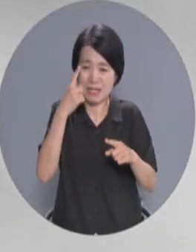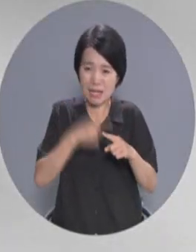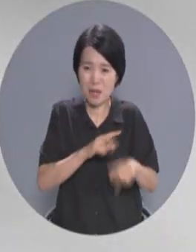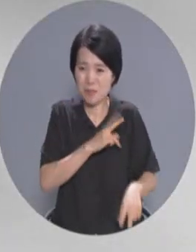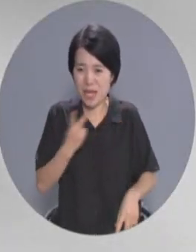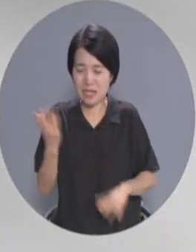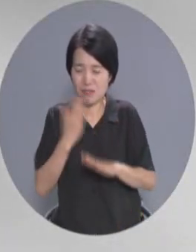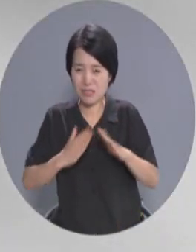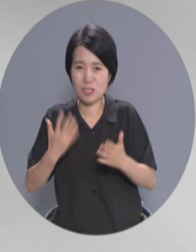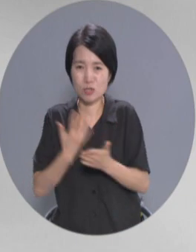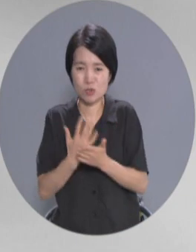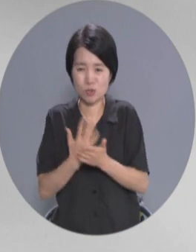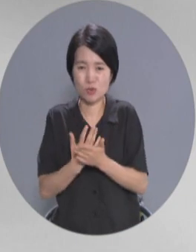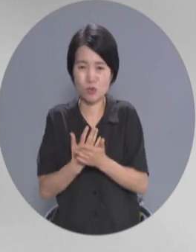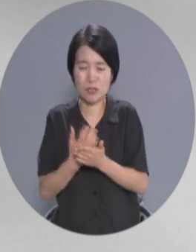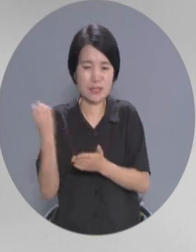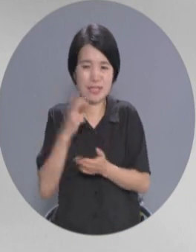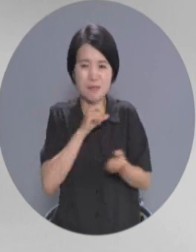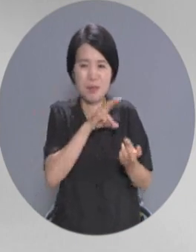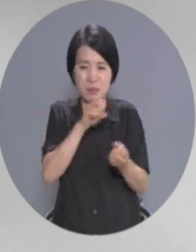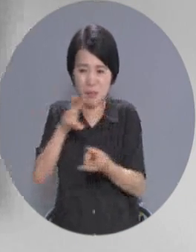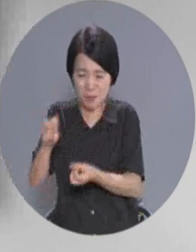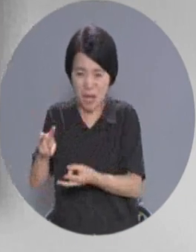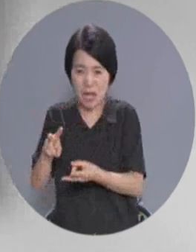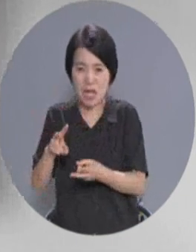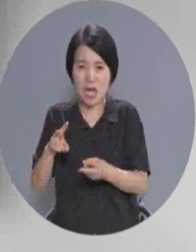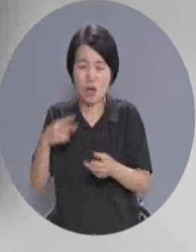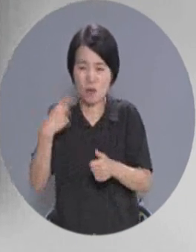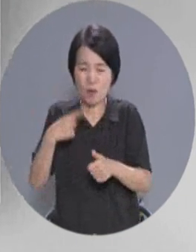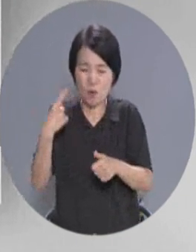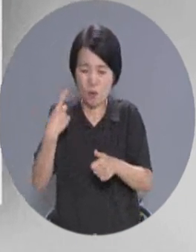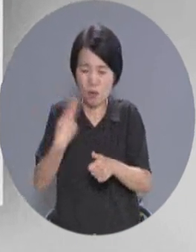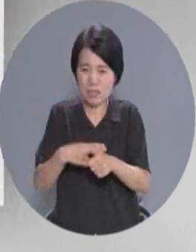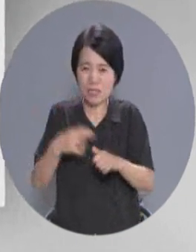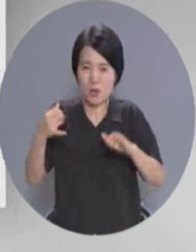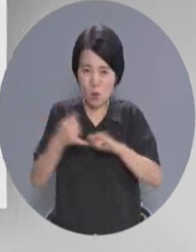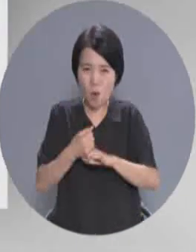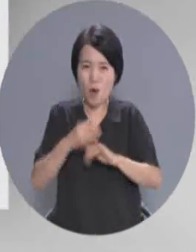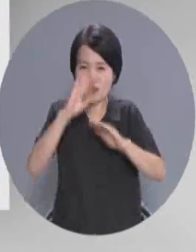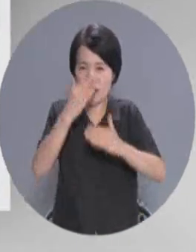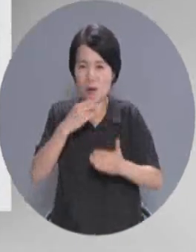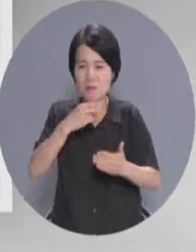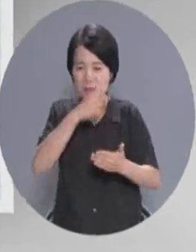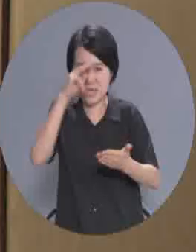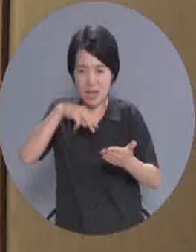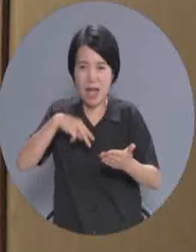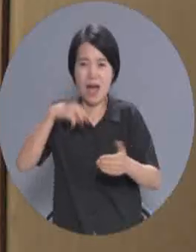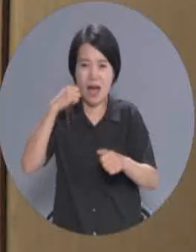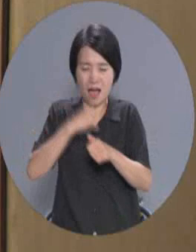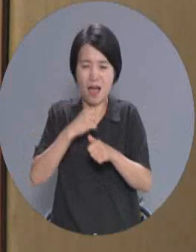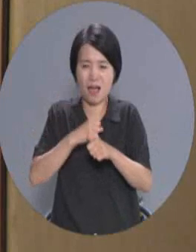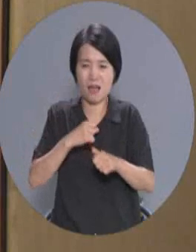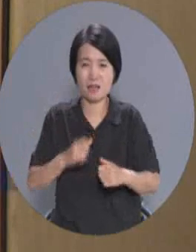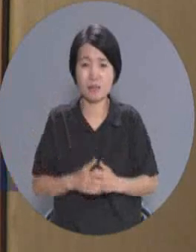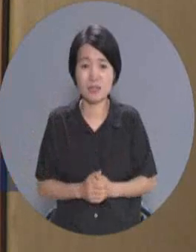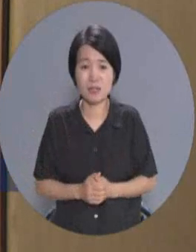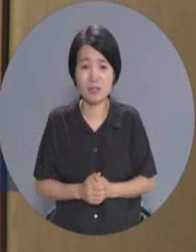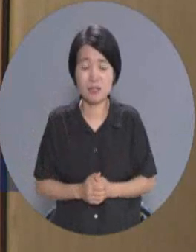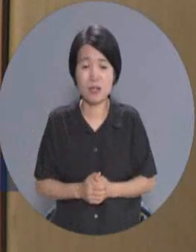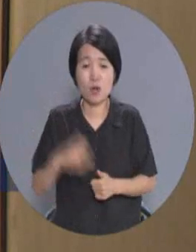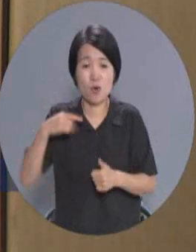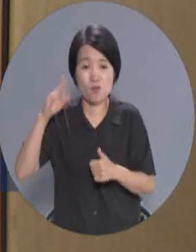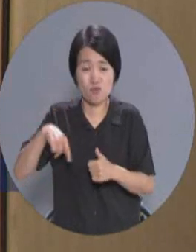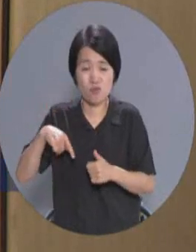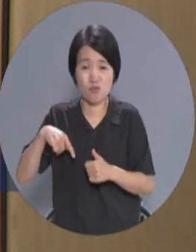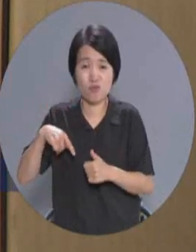정식 접수 공문의 성격으로 다시 보내 교사들이 강제로 내용을 확인하게끔 했습니다. 교육부 공문을 원칙을